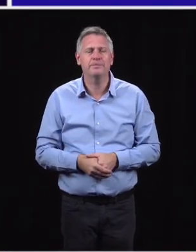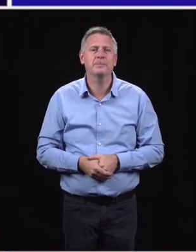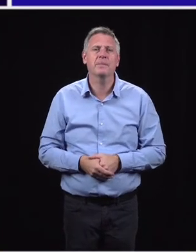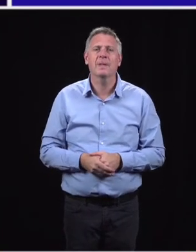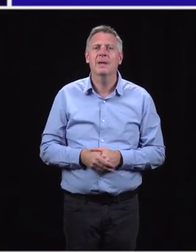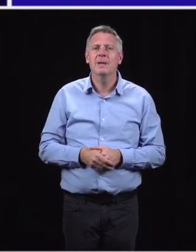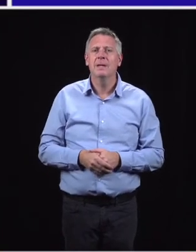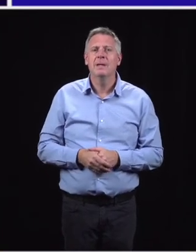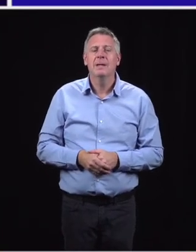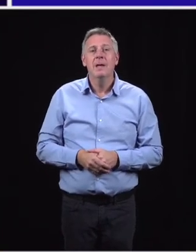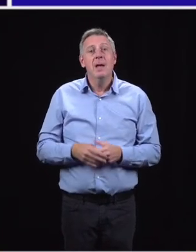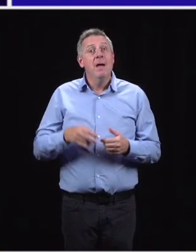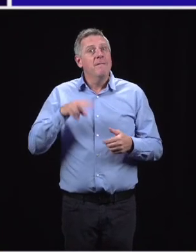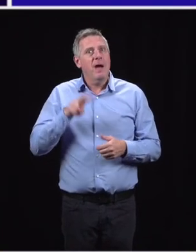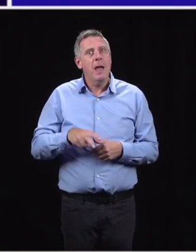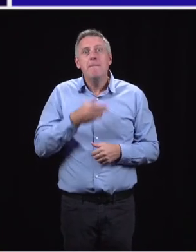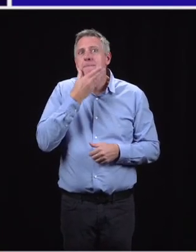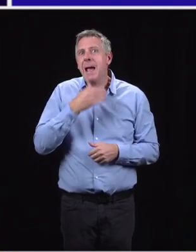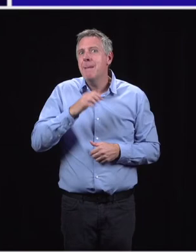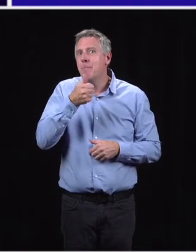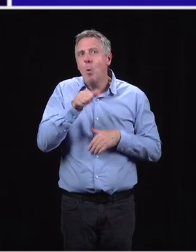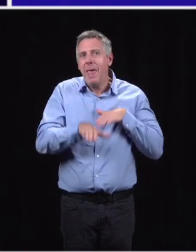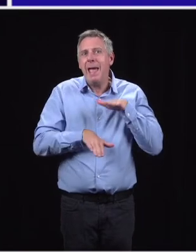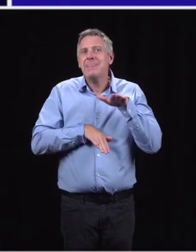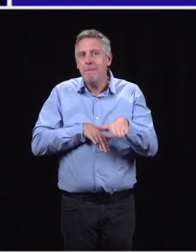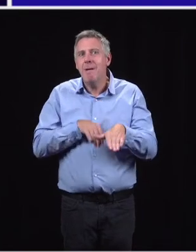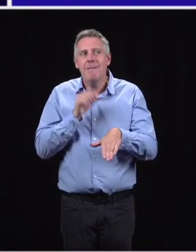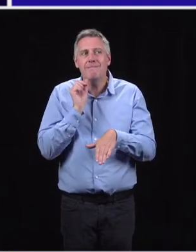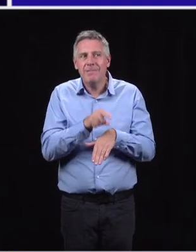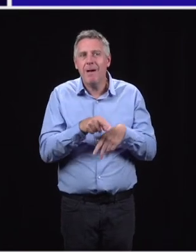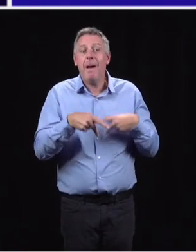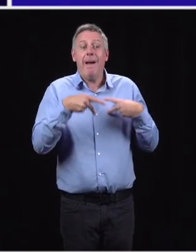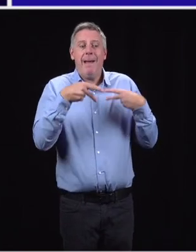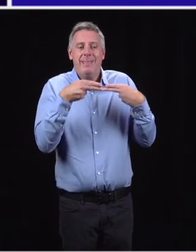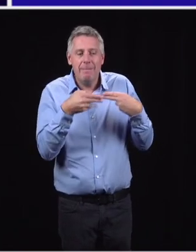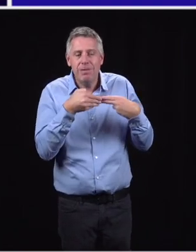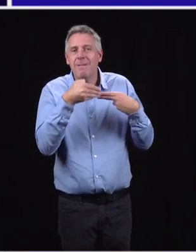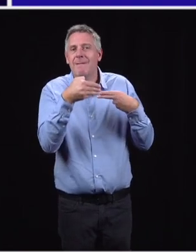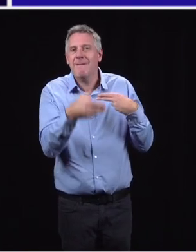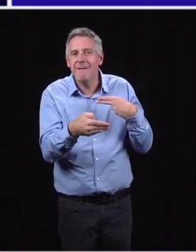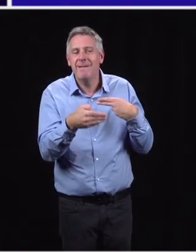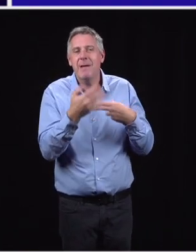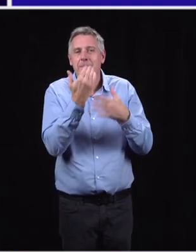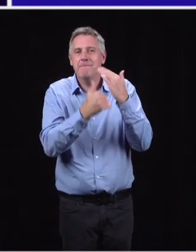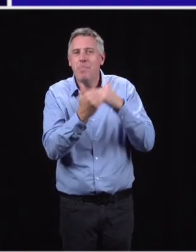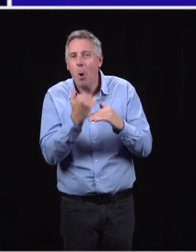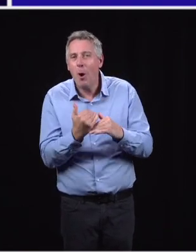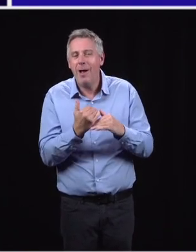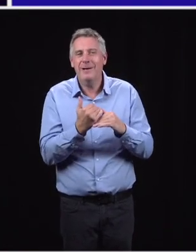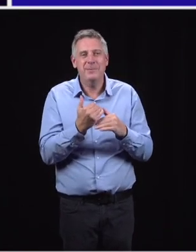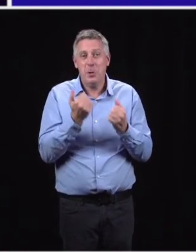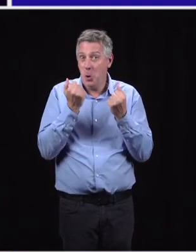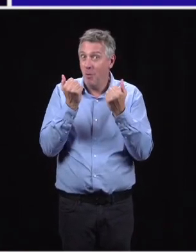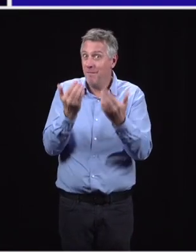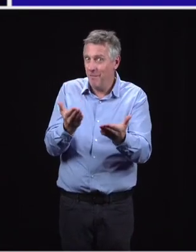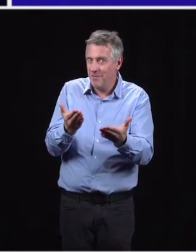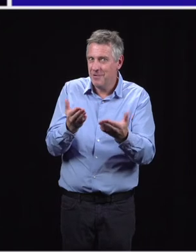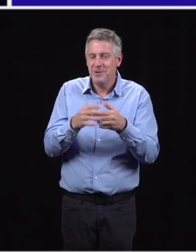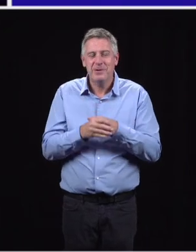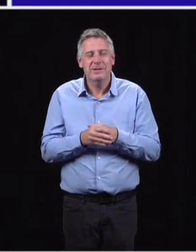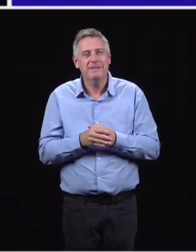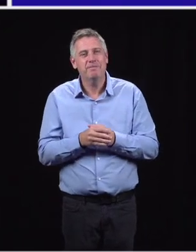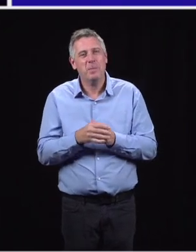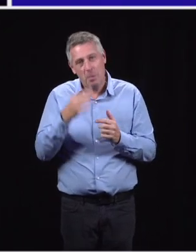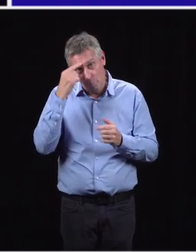et c'est bien vrai c'est une belle première étape effectivement que cette ce programme cette offre peut-être